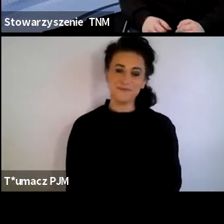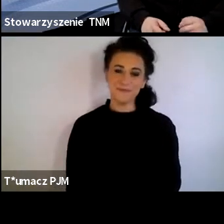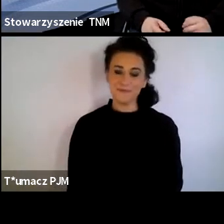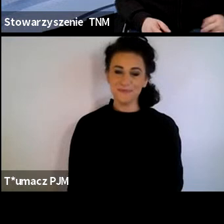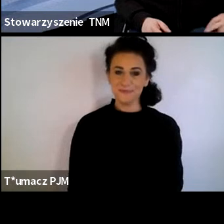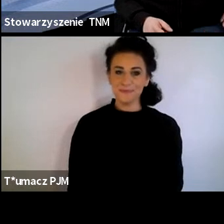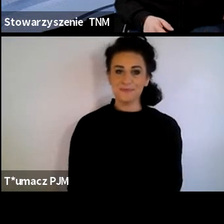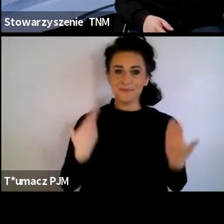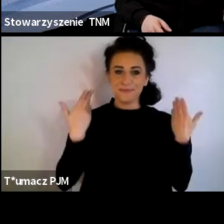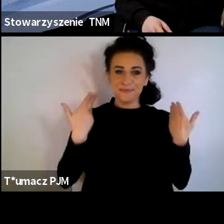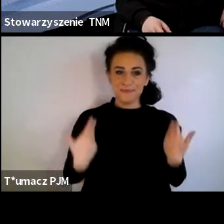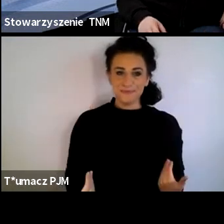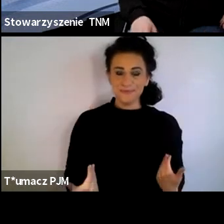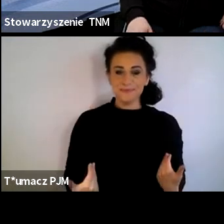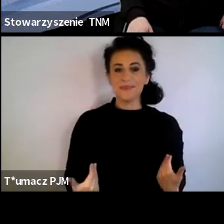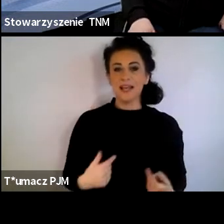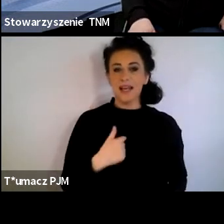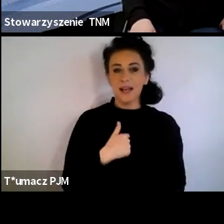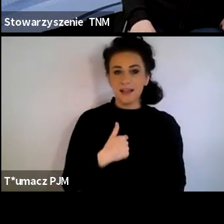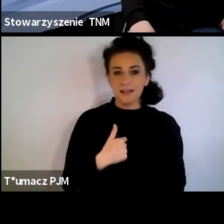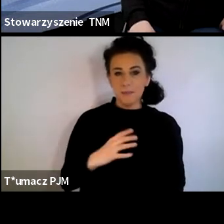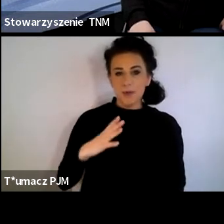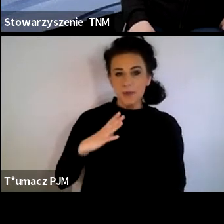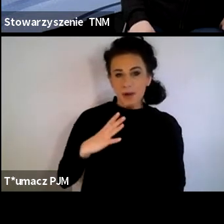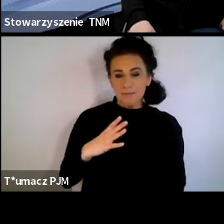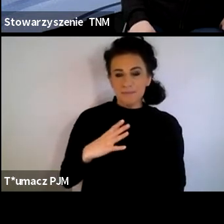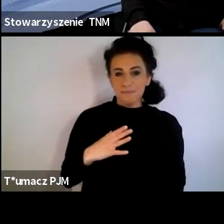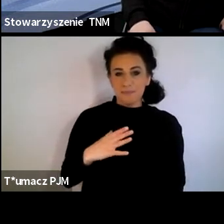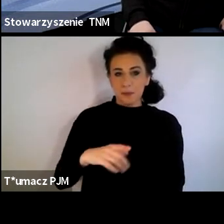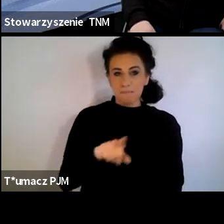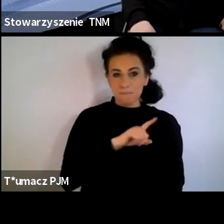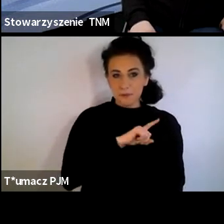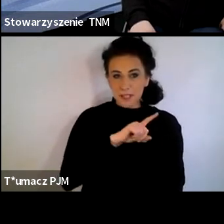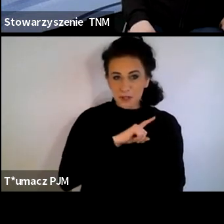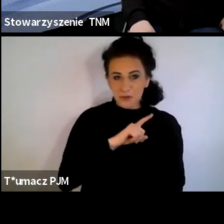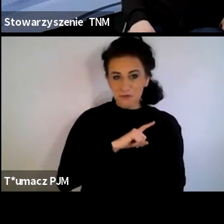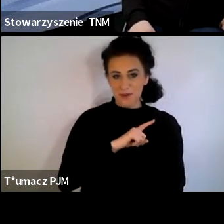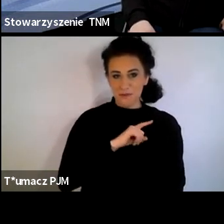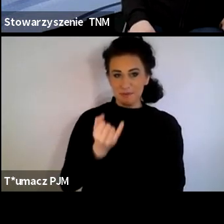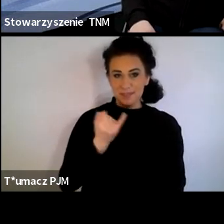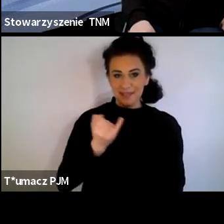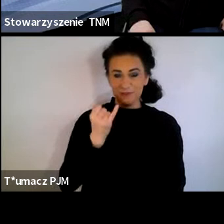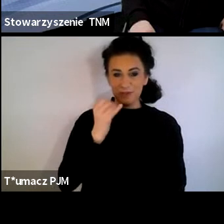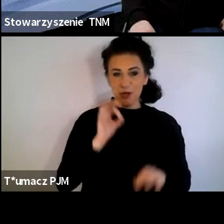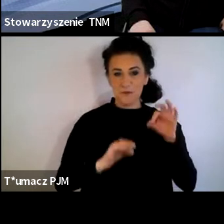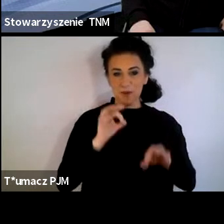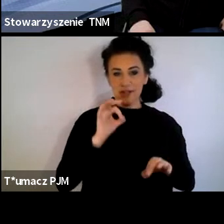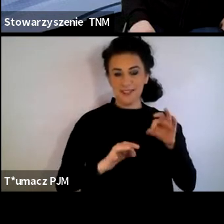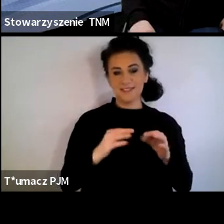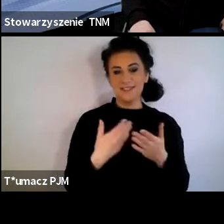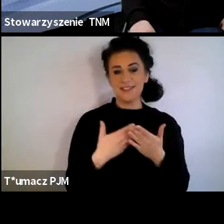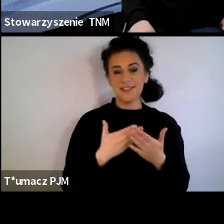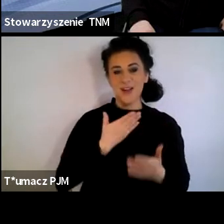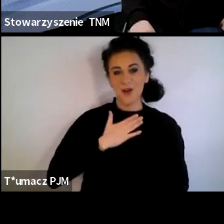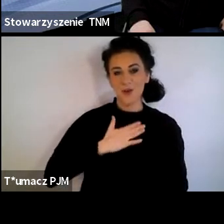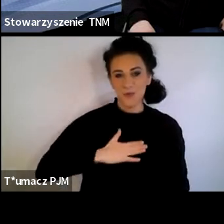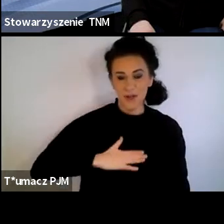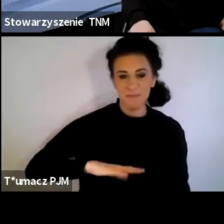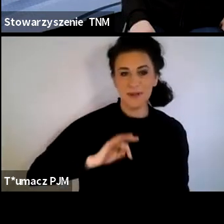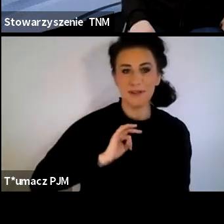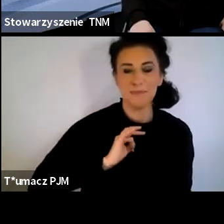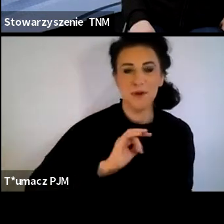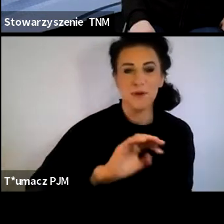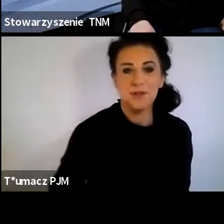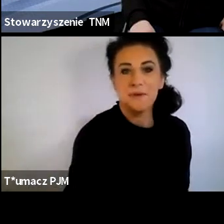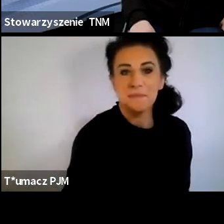reguły na konferencjach byłam takim żandarmem i z moim uwielbieniem jednak z trzymania